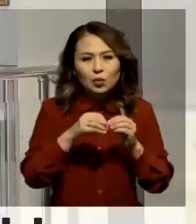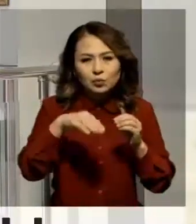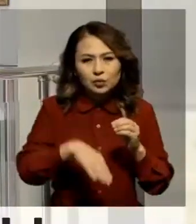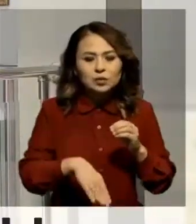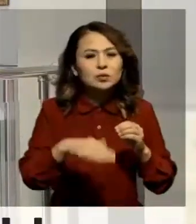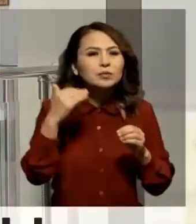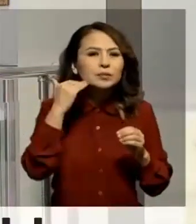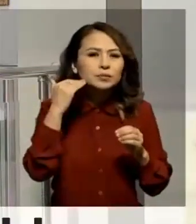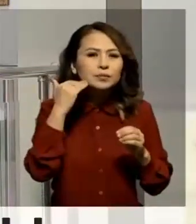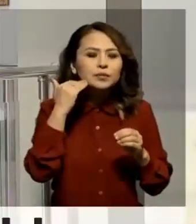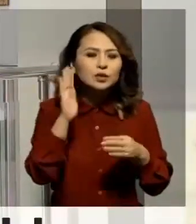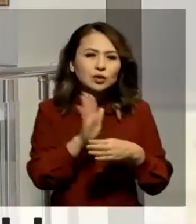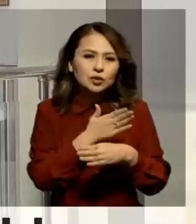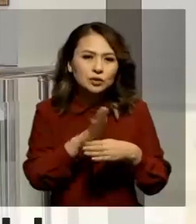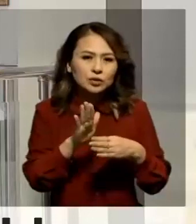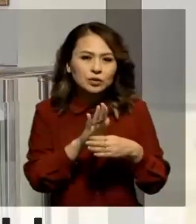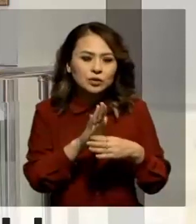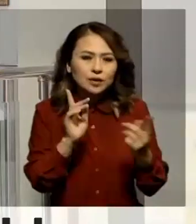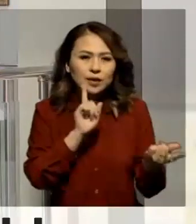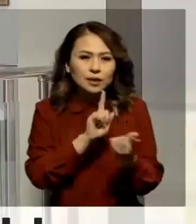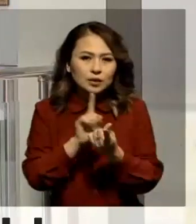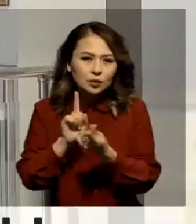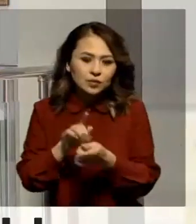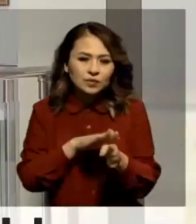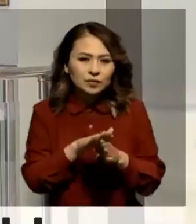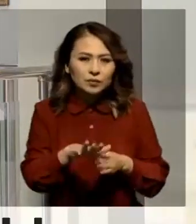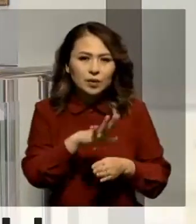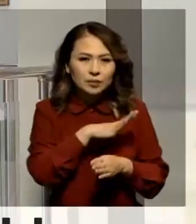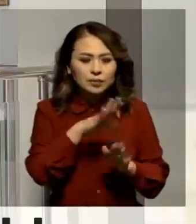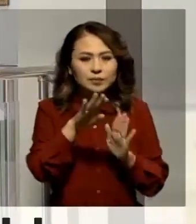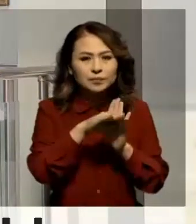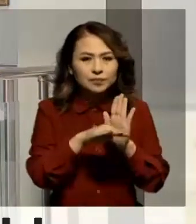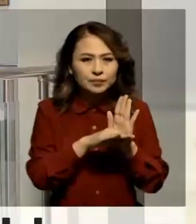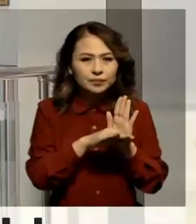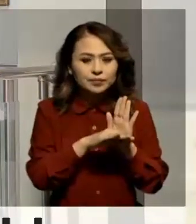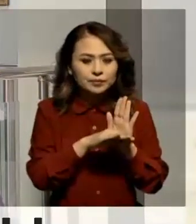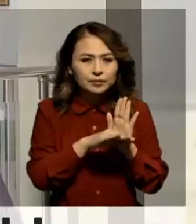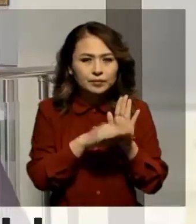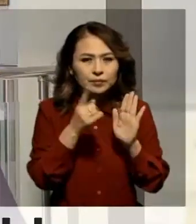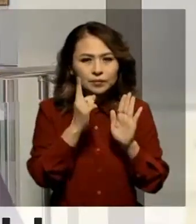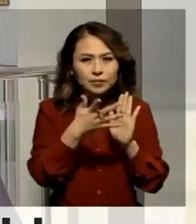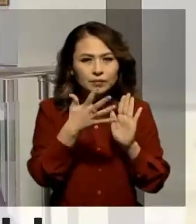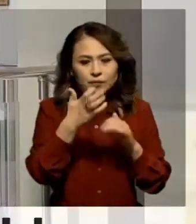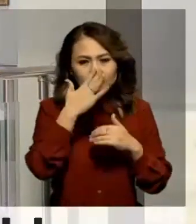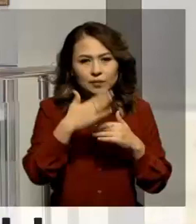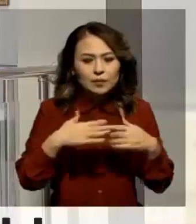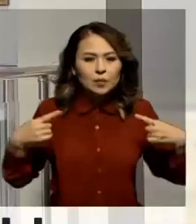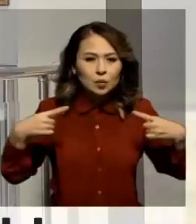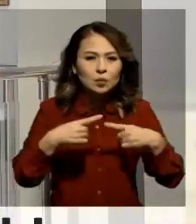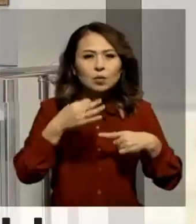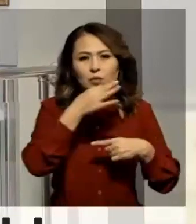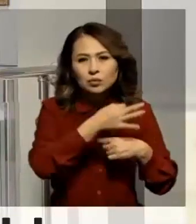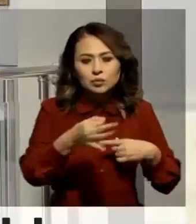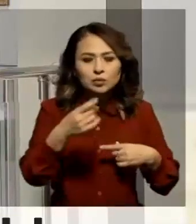жуық жалпы жеке жалпы кездесулер өткен осы бағыт бойынша. Соның 1500-ға жоқ, нақты айтатын болсақ